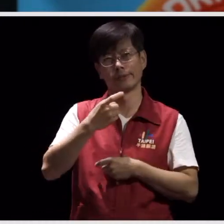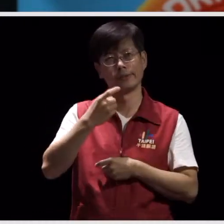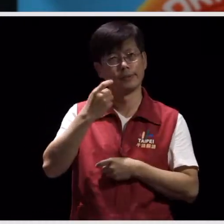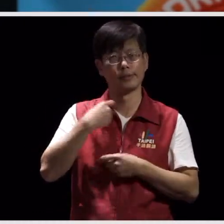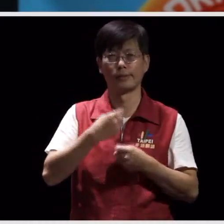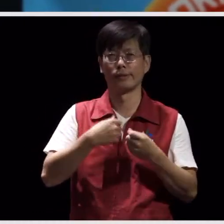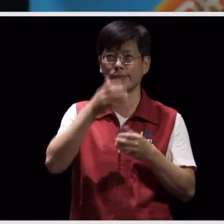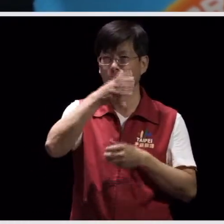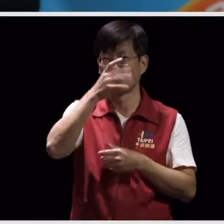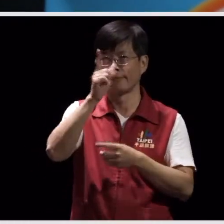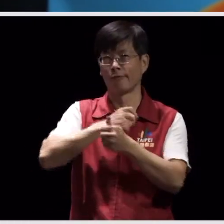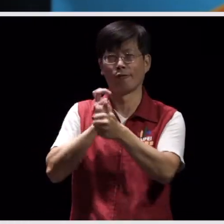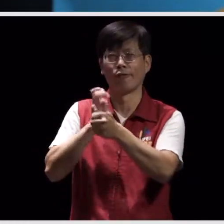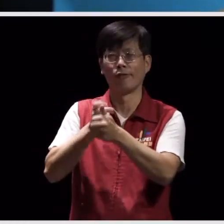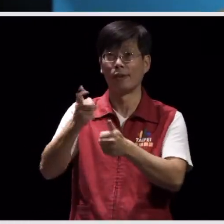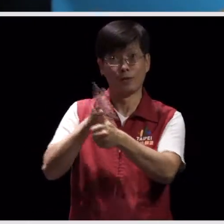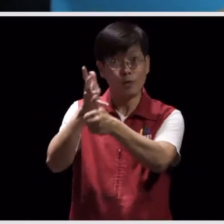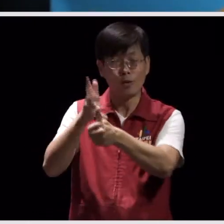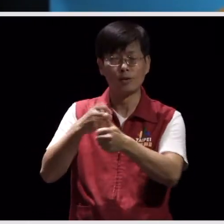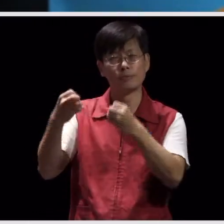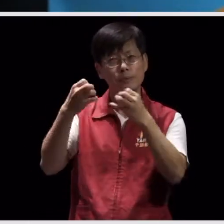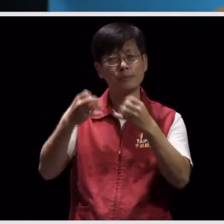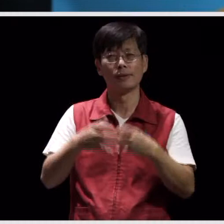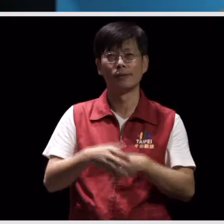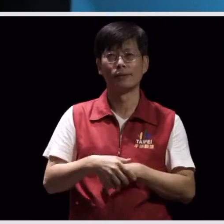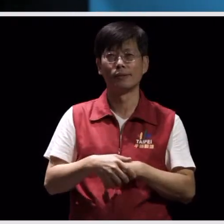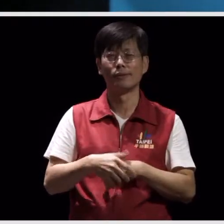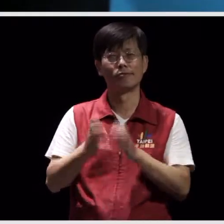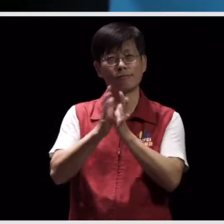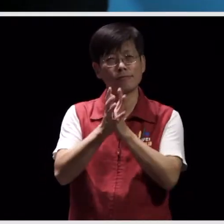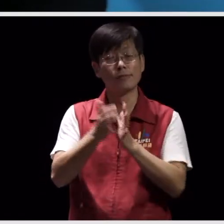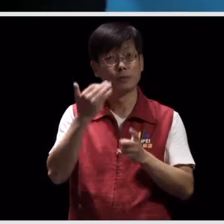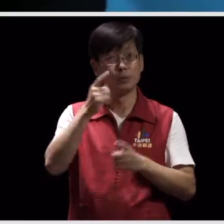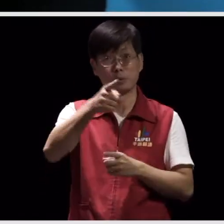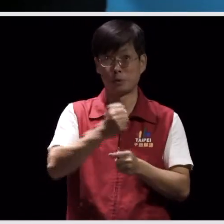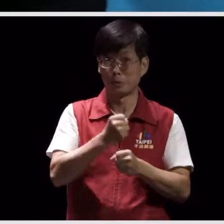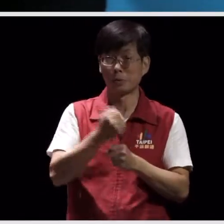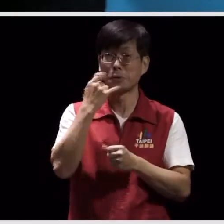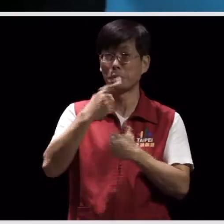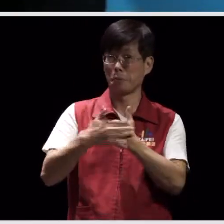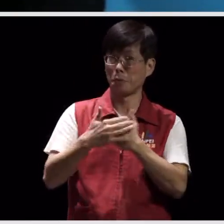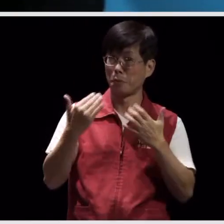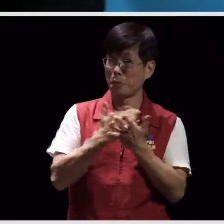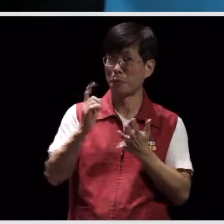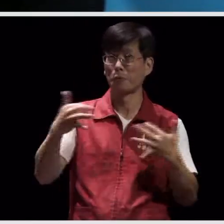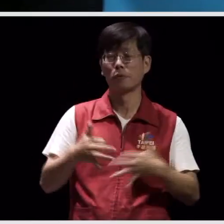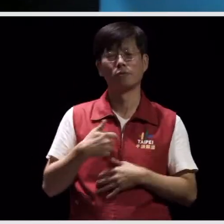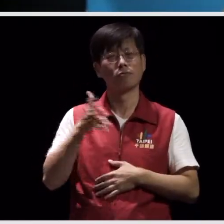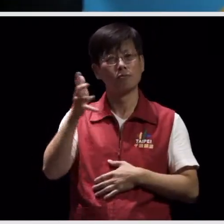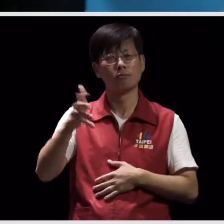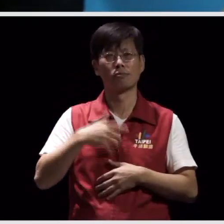然后跑进去跟主管聊天，聊什么呢？然后如果下面你在工作的，看可不可以解决这个问题。他就问主管